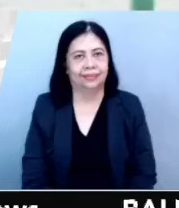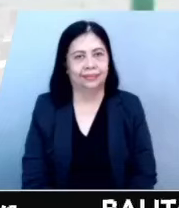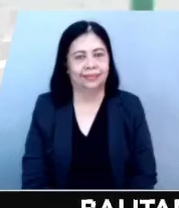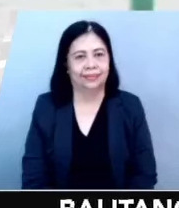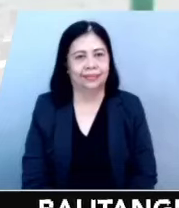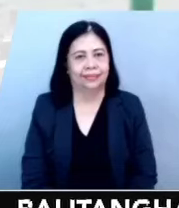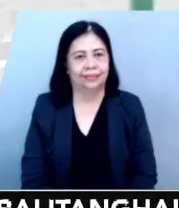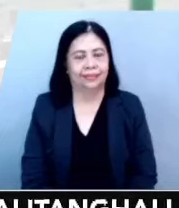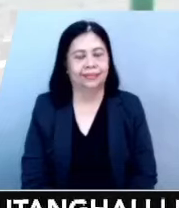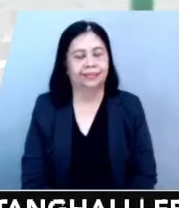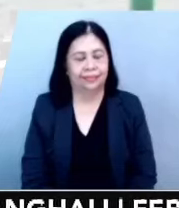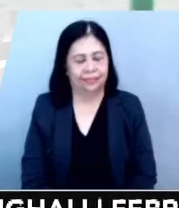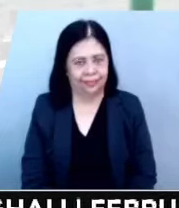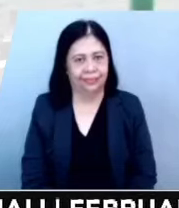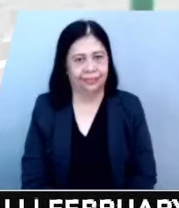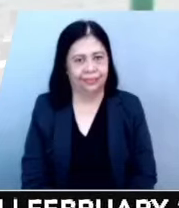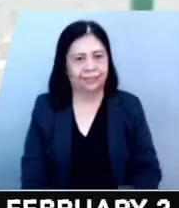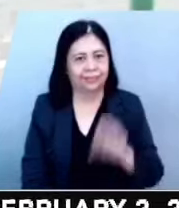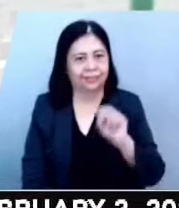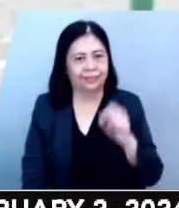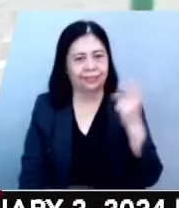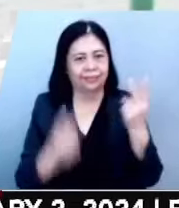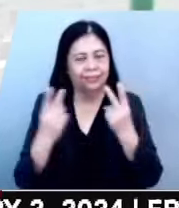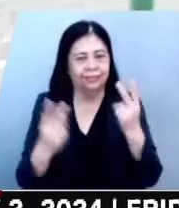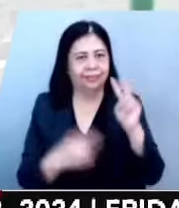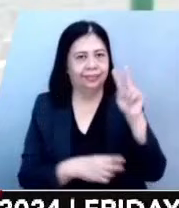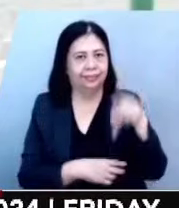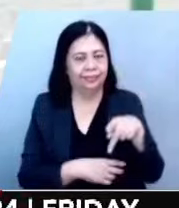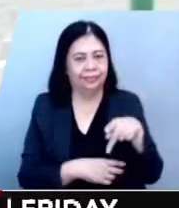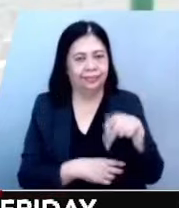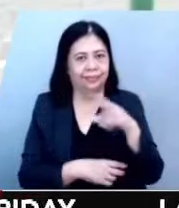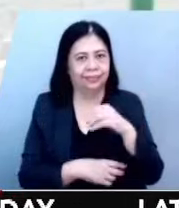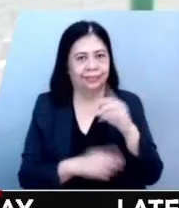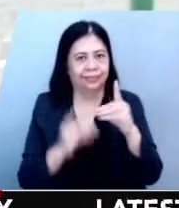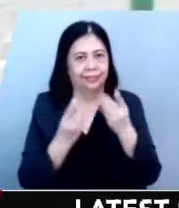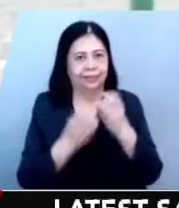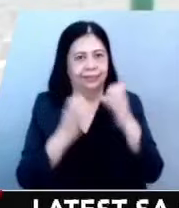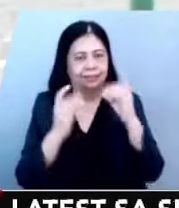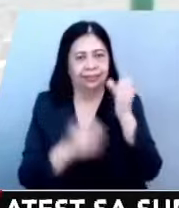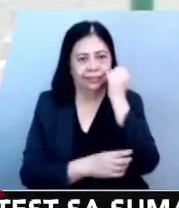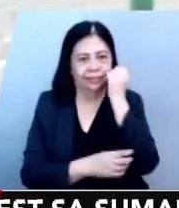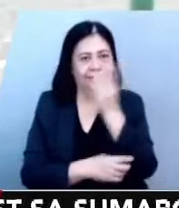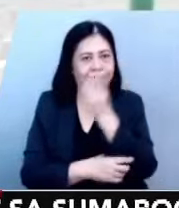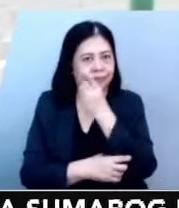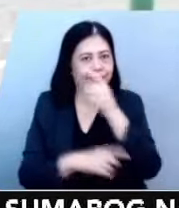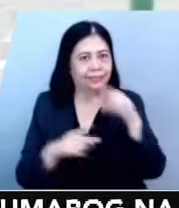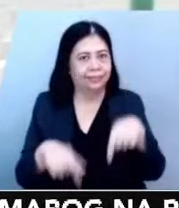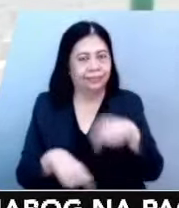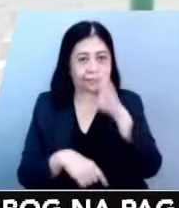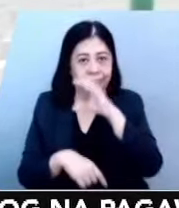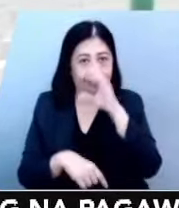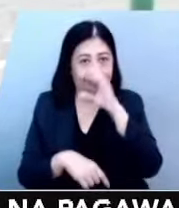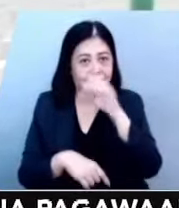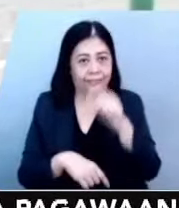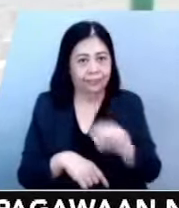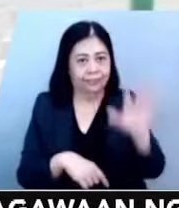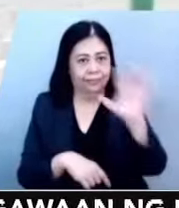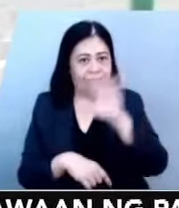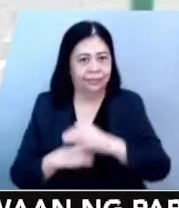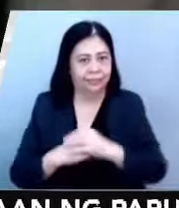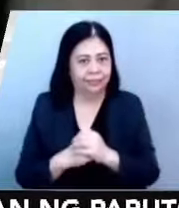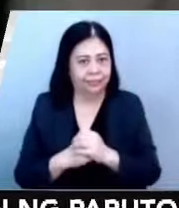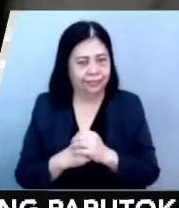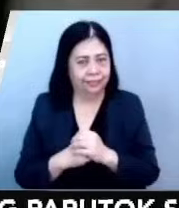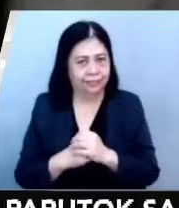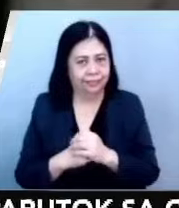Yes, Connie, bumisita si Vice President at Deputy Secretary Sara Duterte sa Cebu City ngayong umaga. Pinangunahan